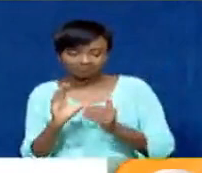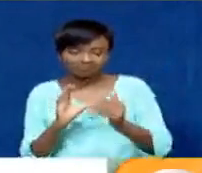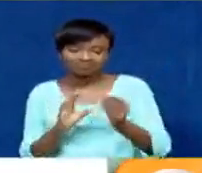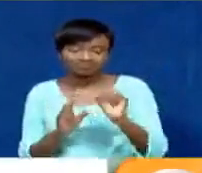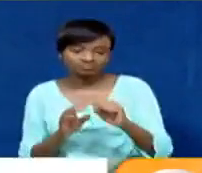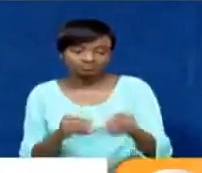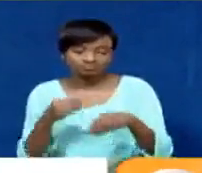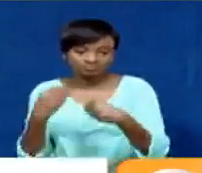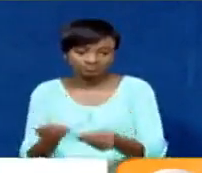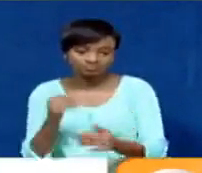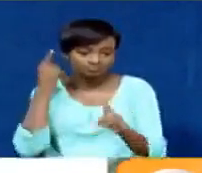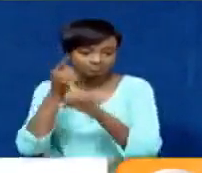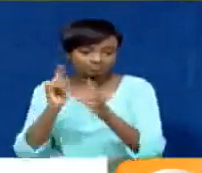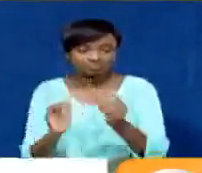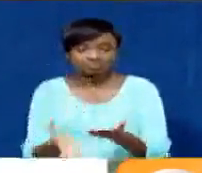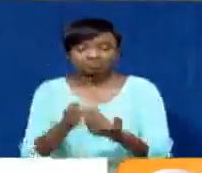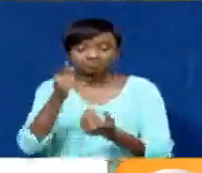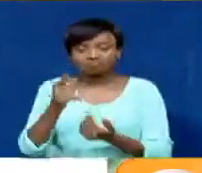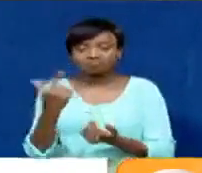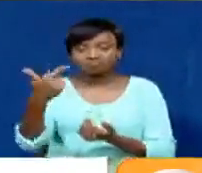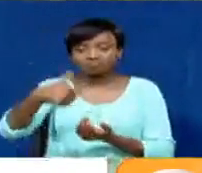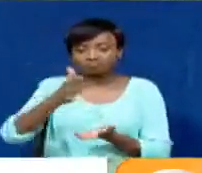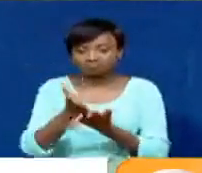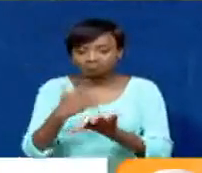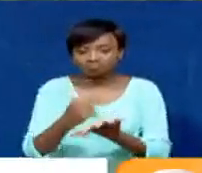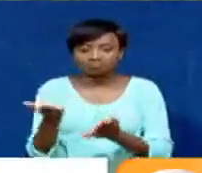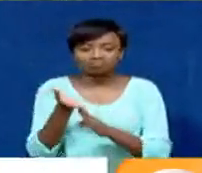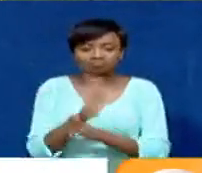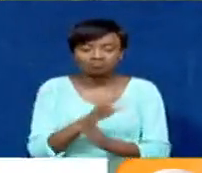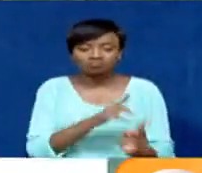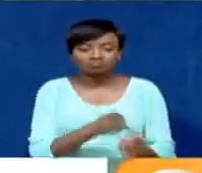chache zijazo ili kurejesha sekta hii katika hali ya kawaida.